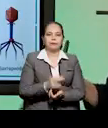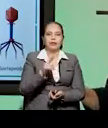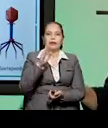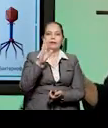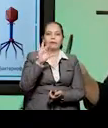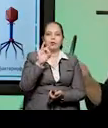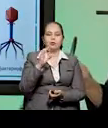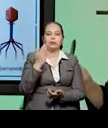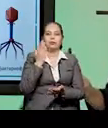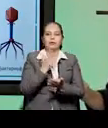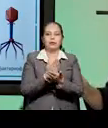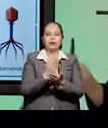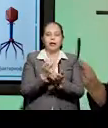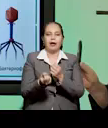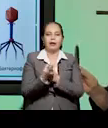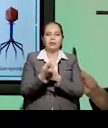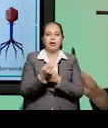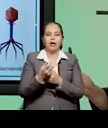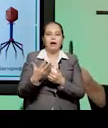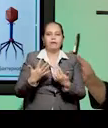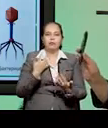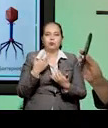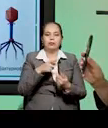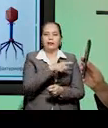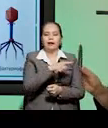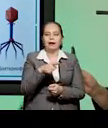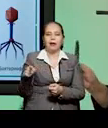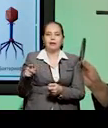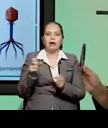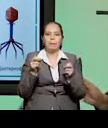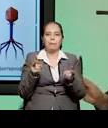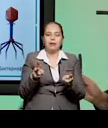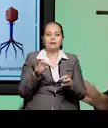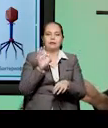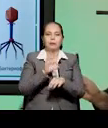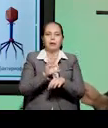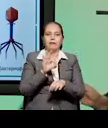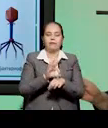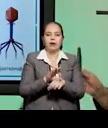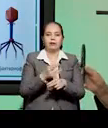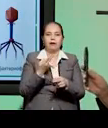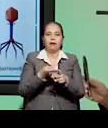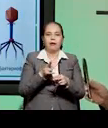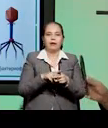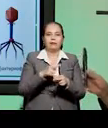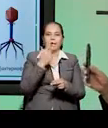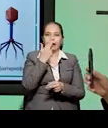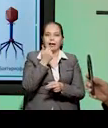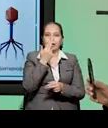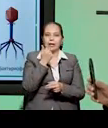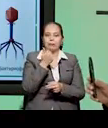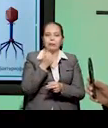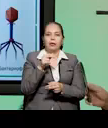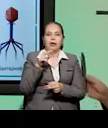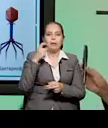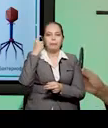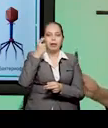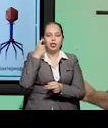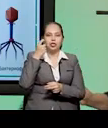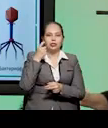Вирусы являются возбудителями ряда опасных заболеваний. Это грипп,